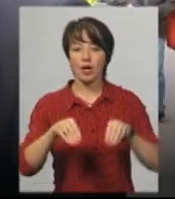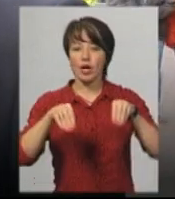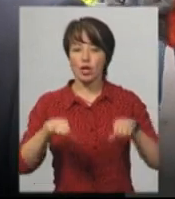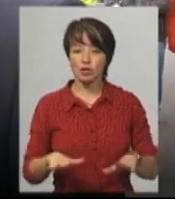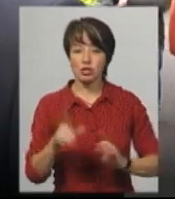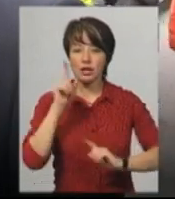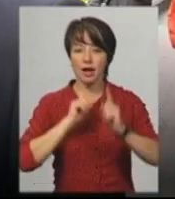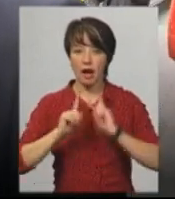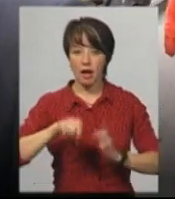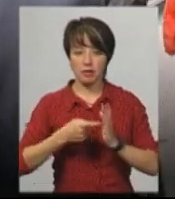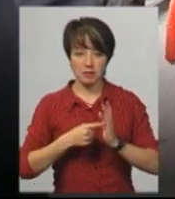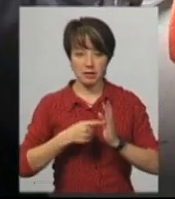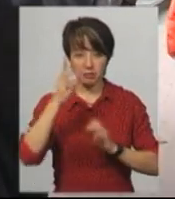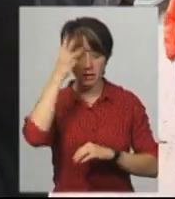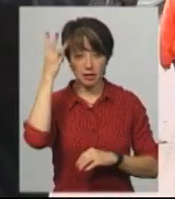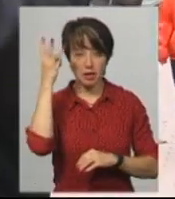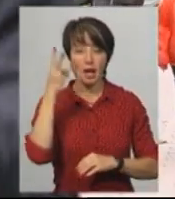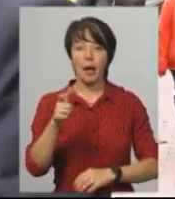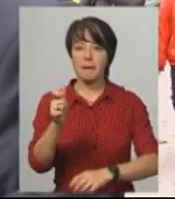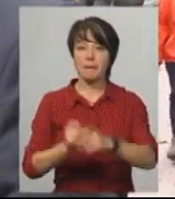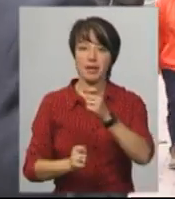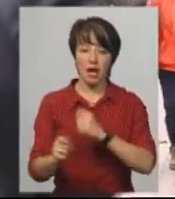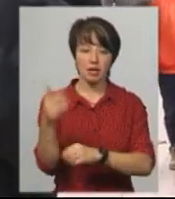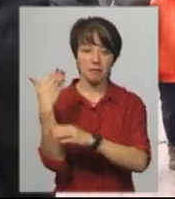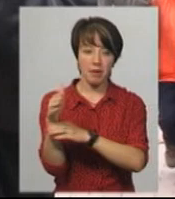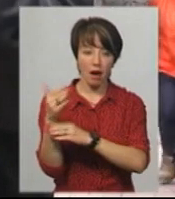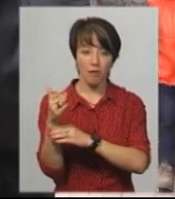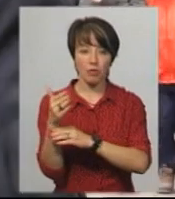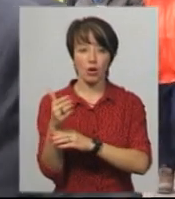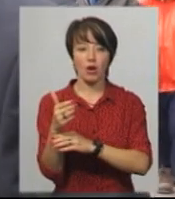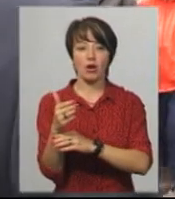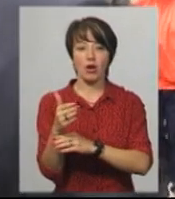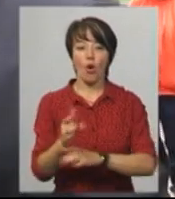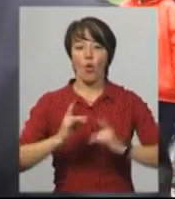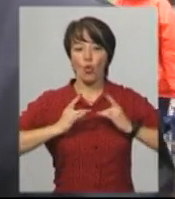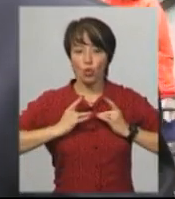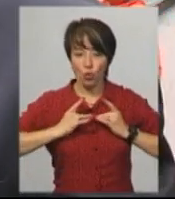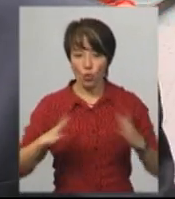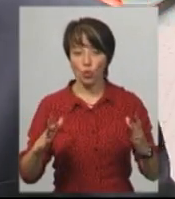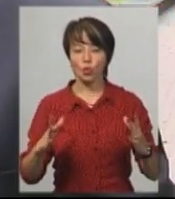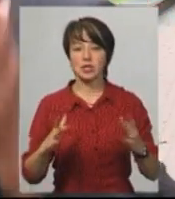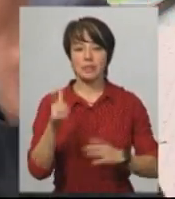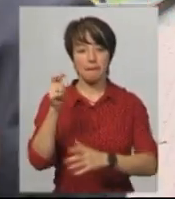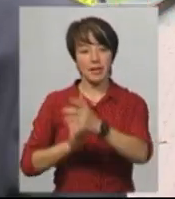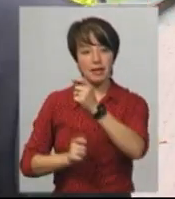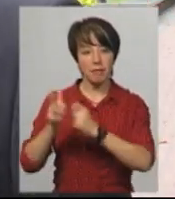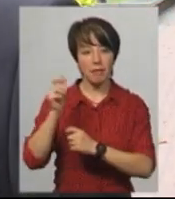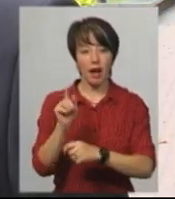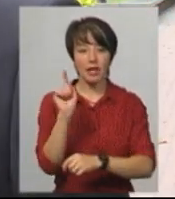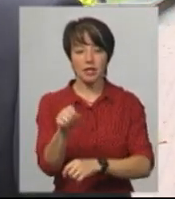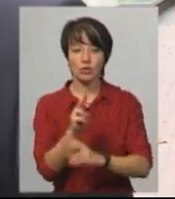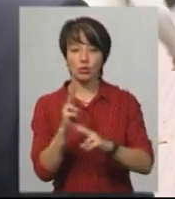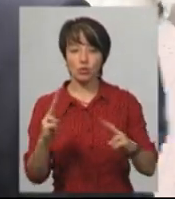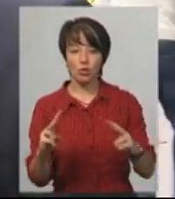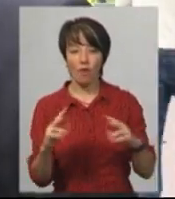рішення Ради Хмельницької, підняти прапор, піднімали його урочисто, піднімали ті, які воювали